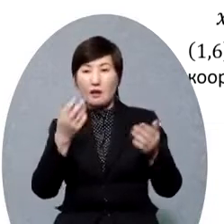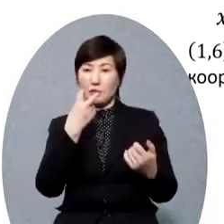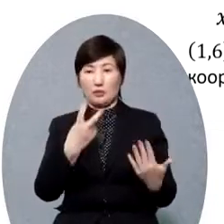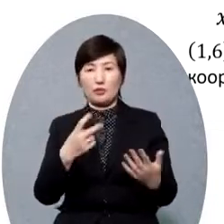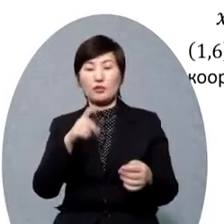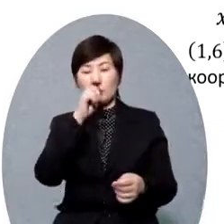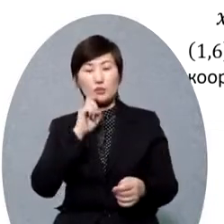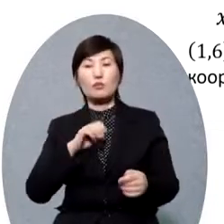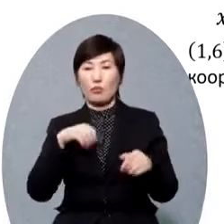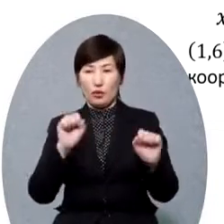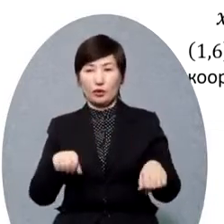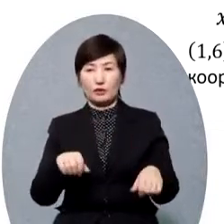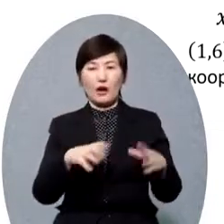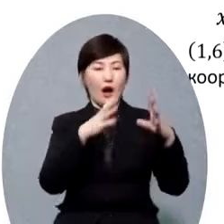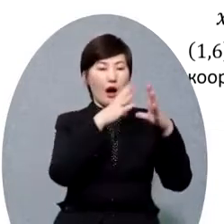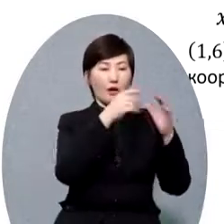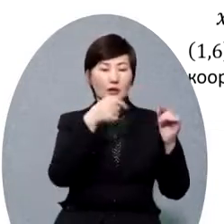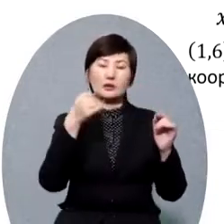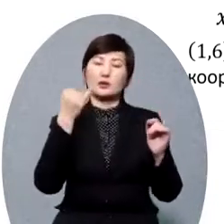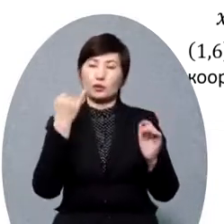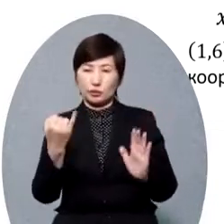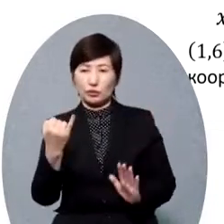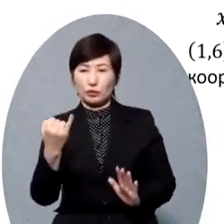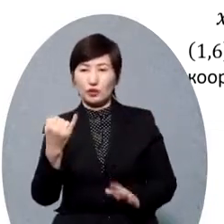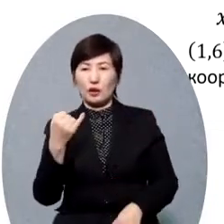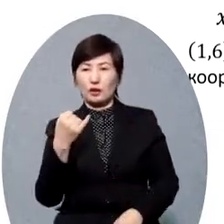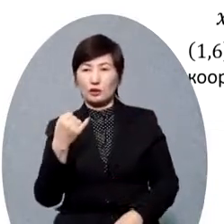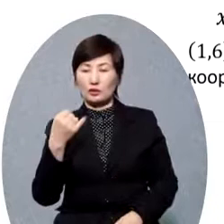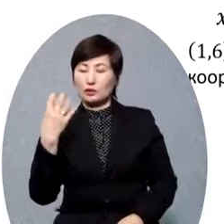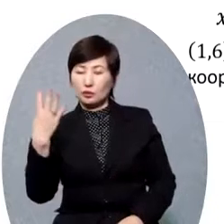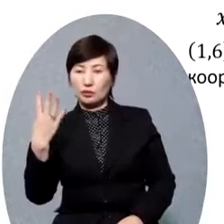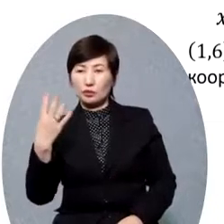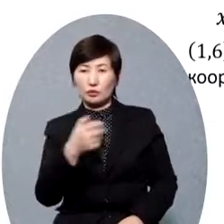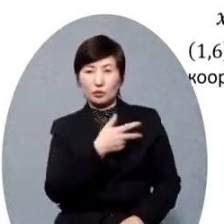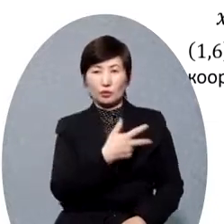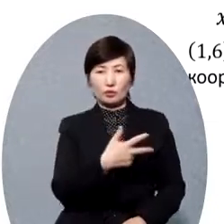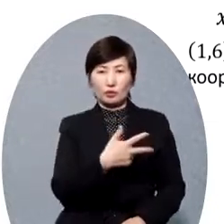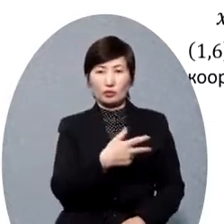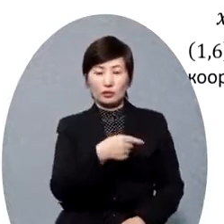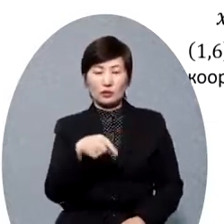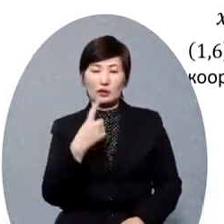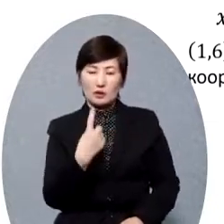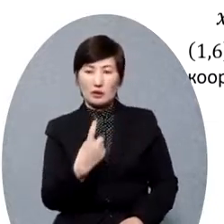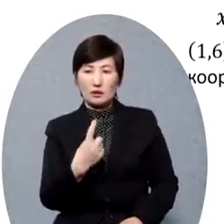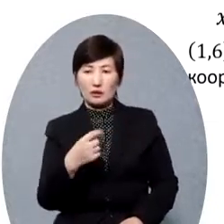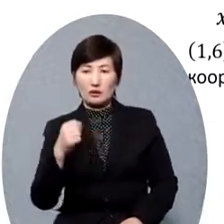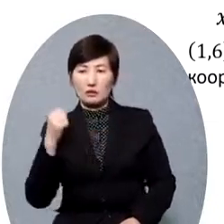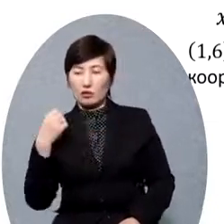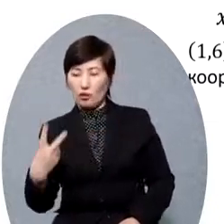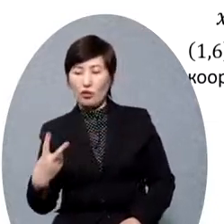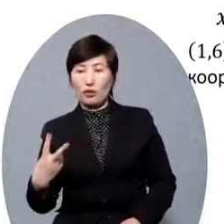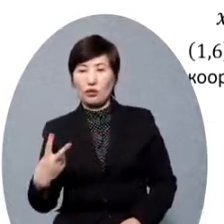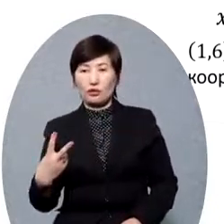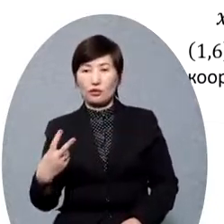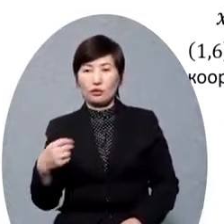4. 3-аас 1-ийг хасахад 2. Энэ харьцаа нь 2 гарч байна. За